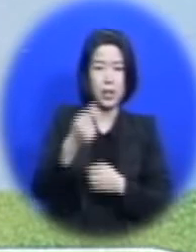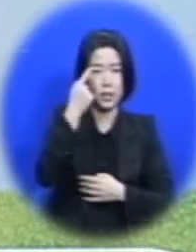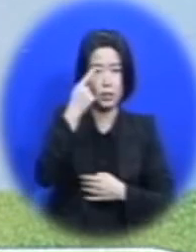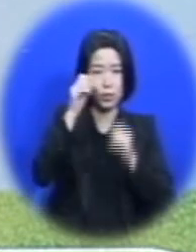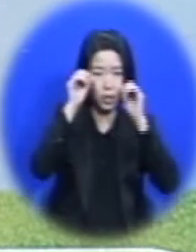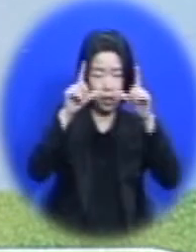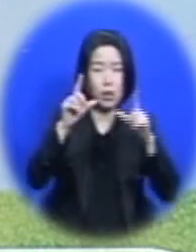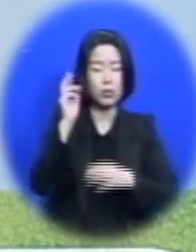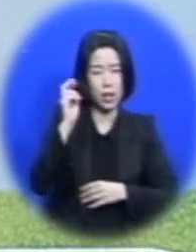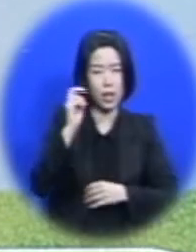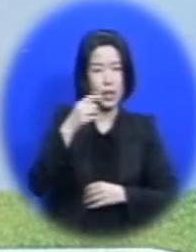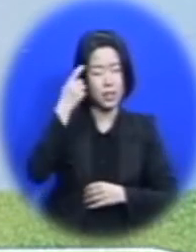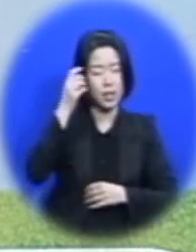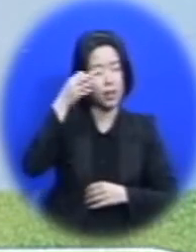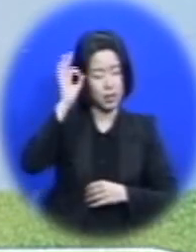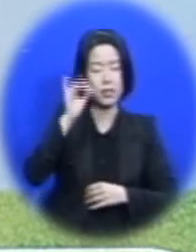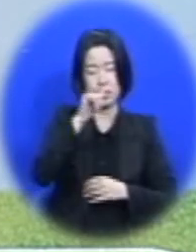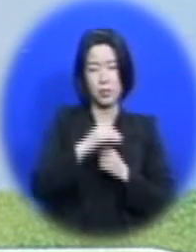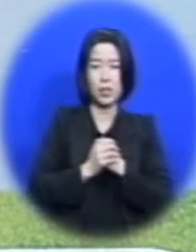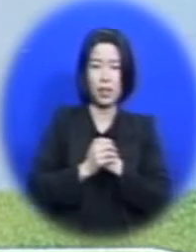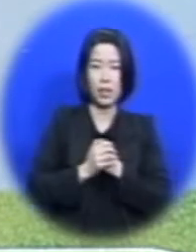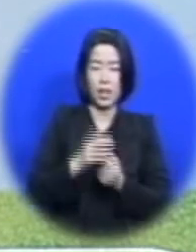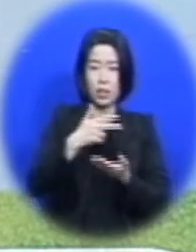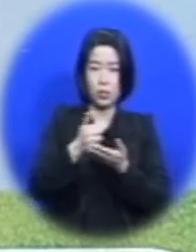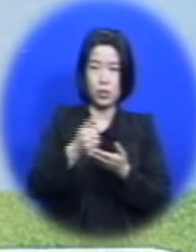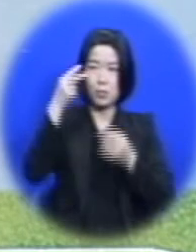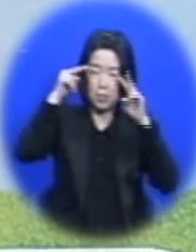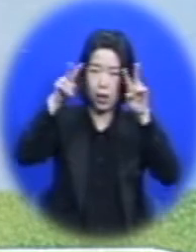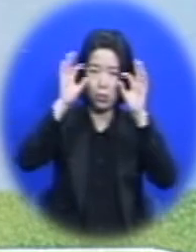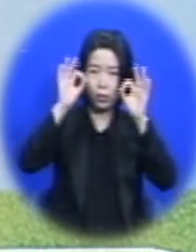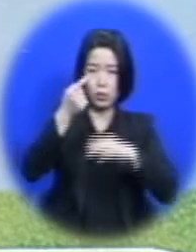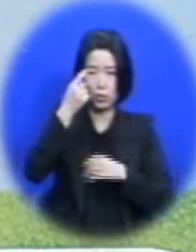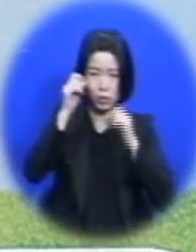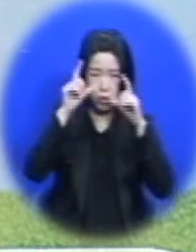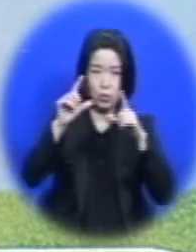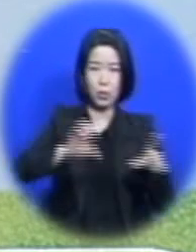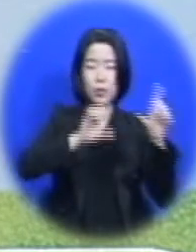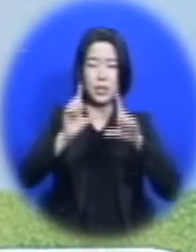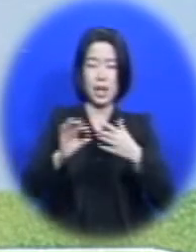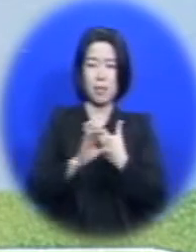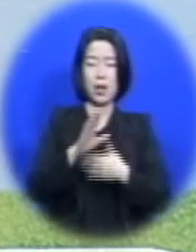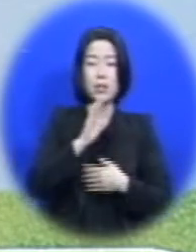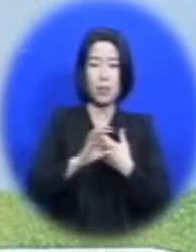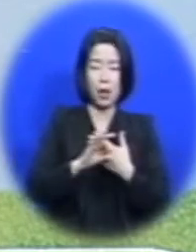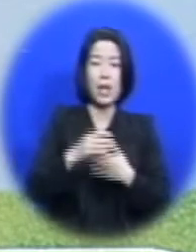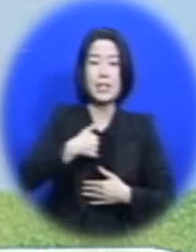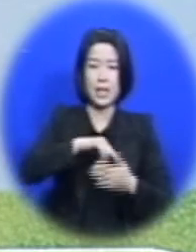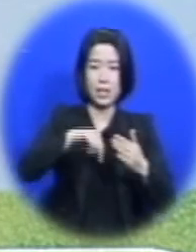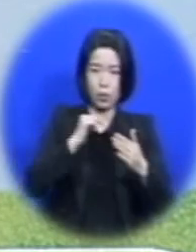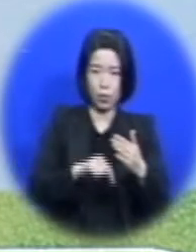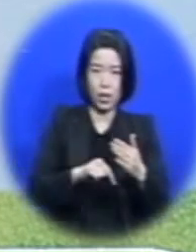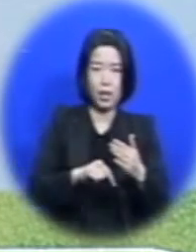하는 생각이 들어요 주님 바라보는 눈을 이렇게 뜨고 살면 그러면 제안에